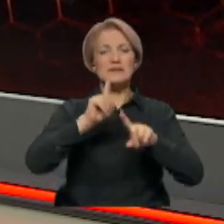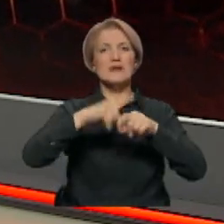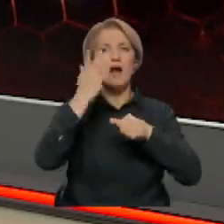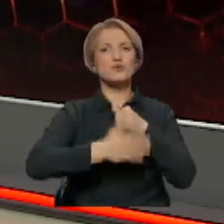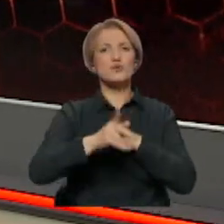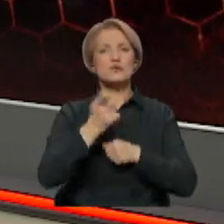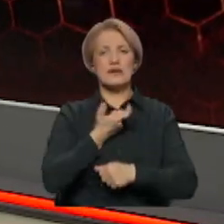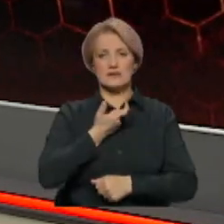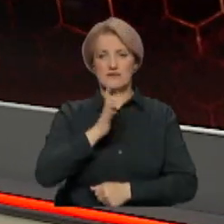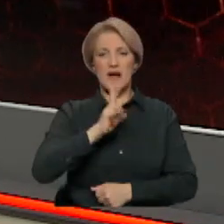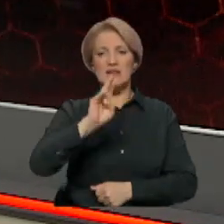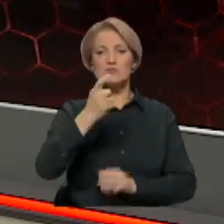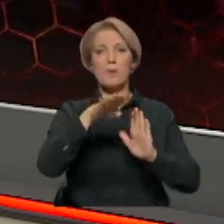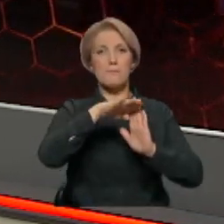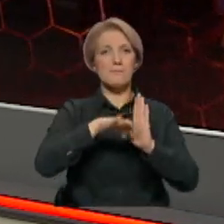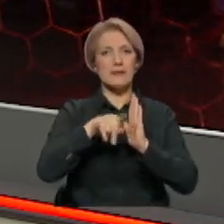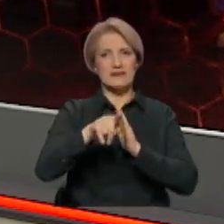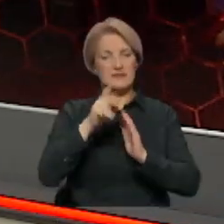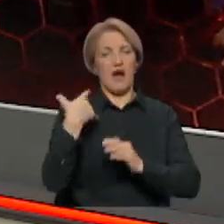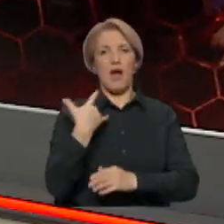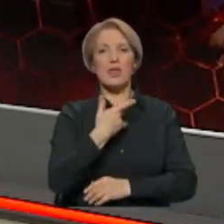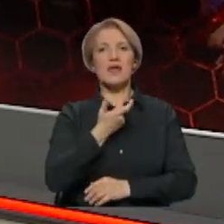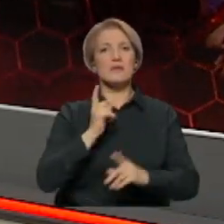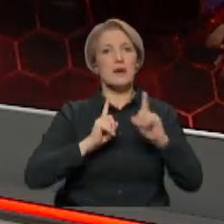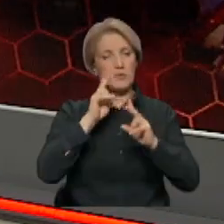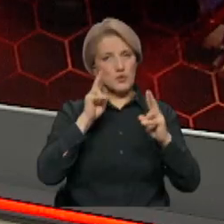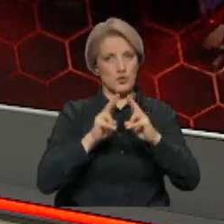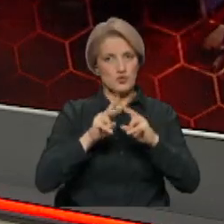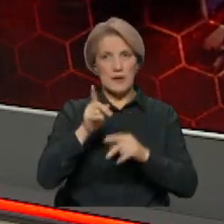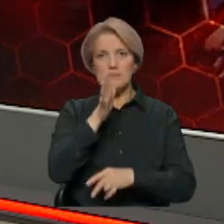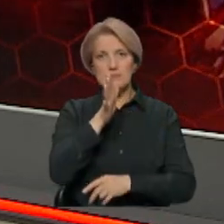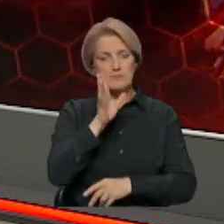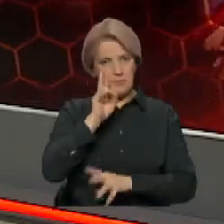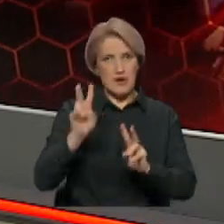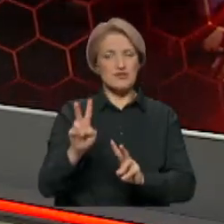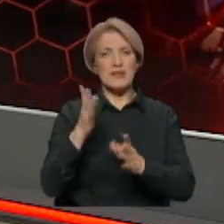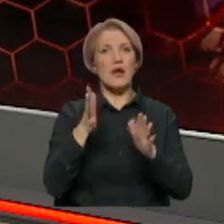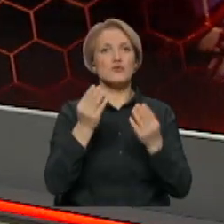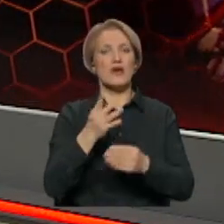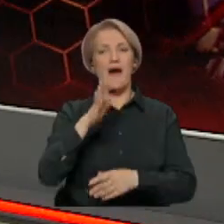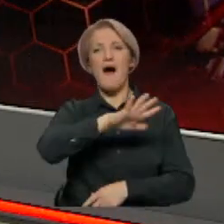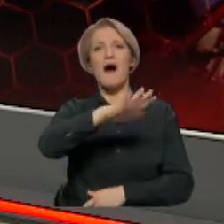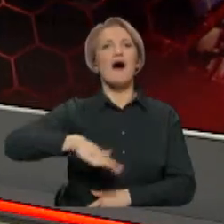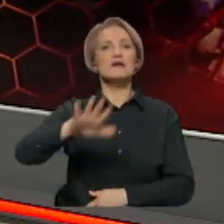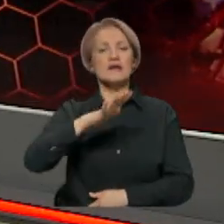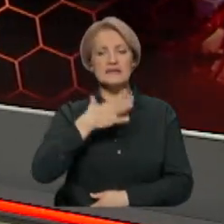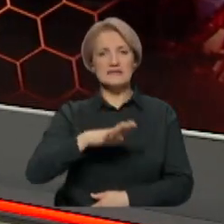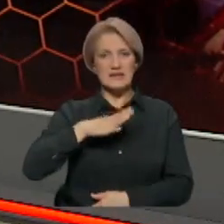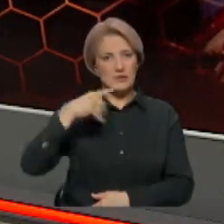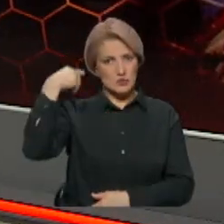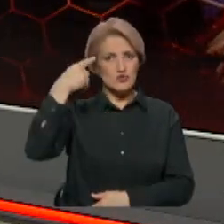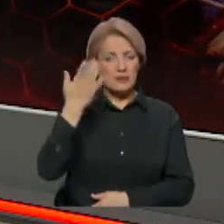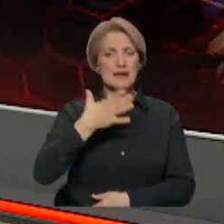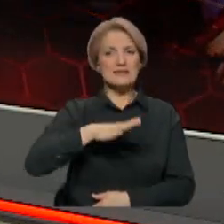var. Onun 29. maddesi Anayasa Mahkemesi görüşecek. Bakacağız ne olacağına. Herkes istediğini düşünmek, istediğine